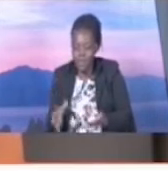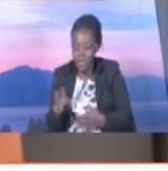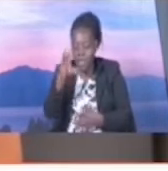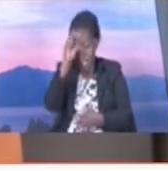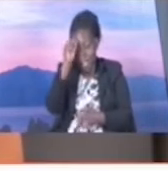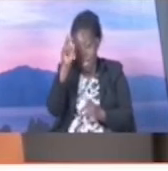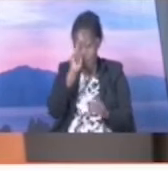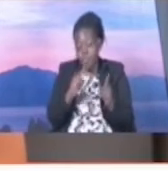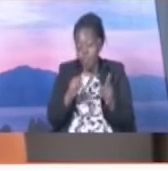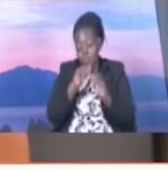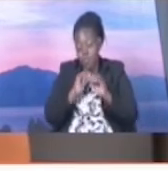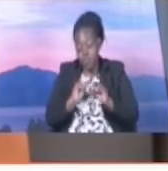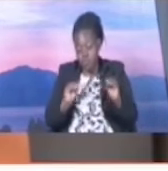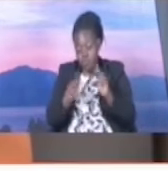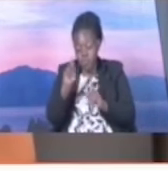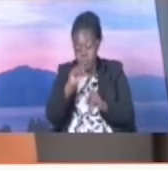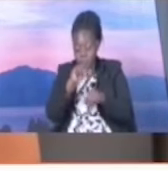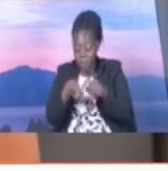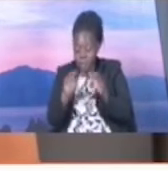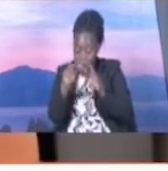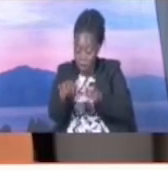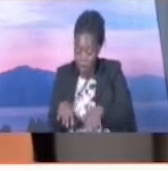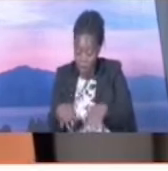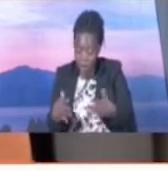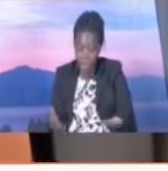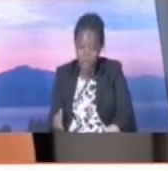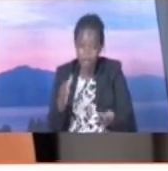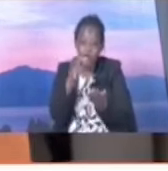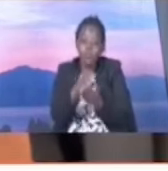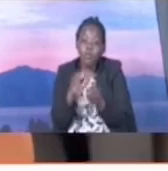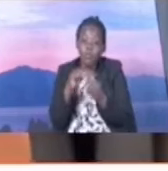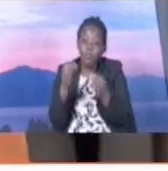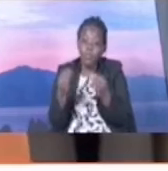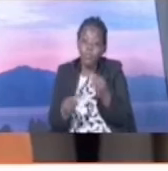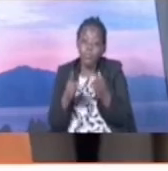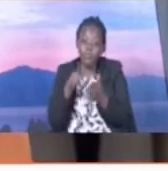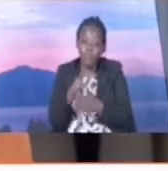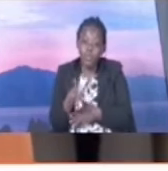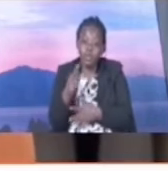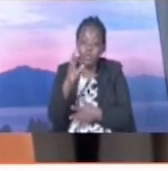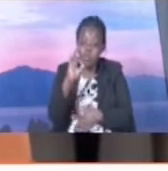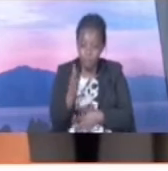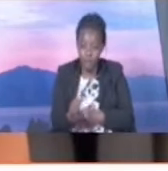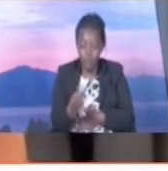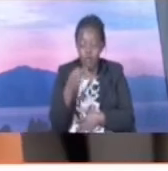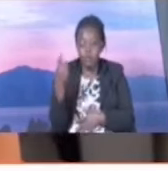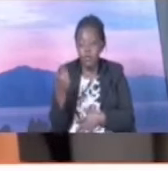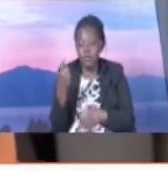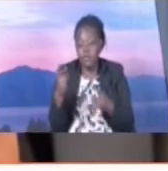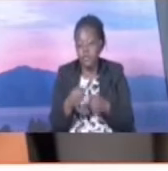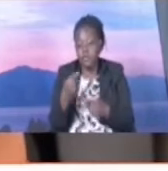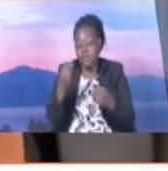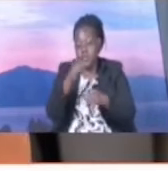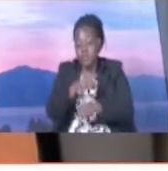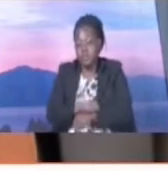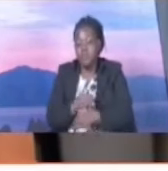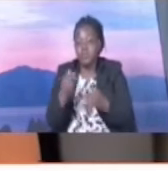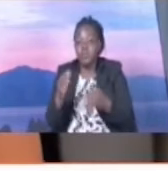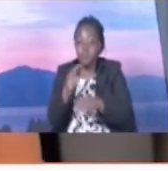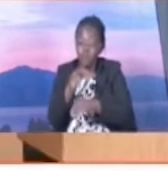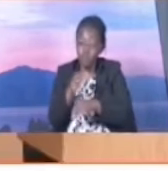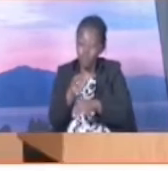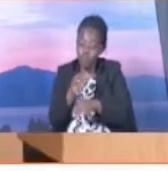abantu abayigiriza abantu ebyokulima, ebyokulunda. Omwana omuto agenda kusasula 13,000 zokka, era mwaba masomero